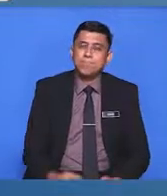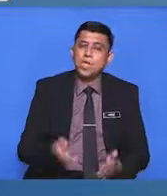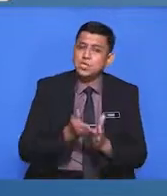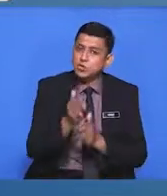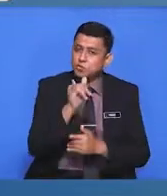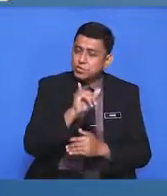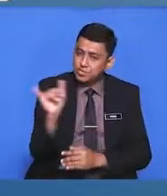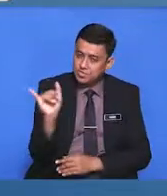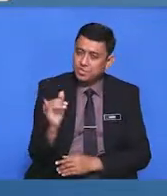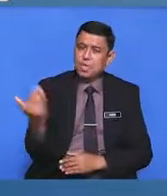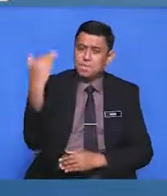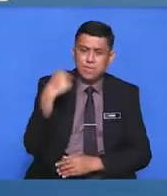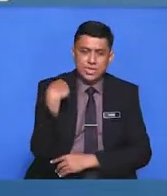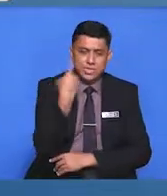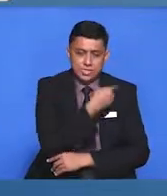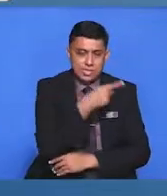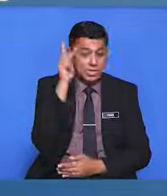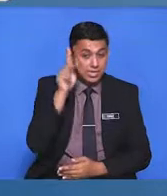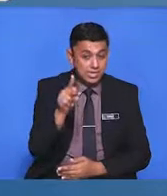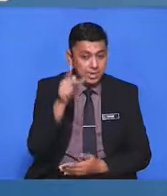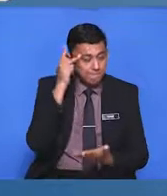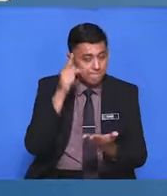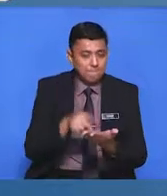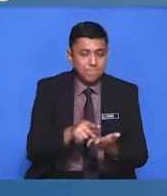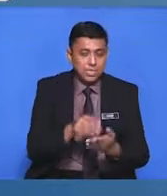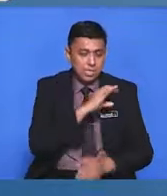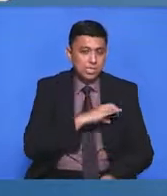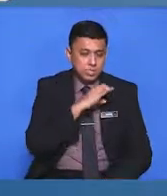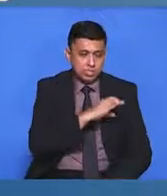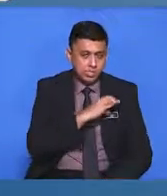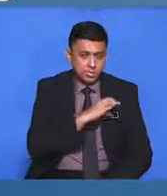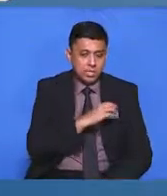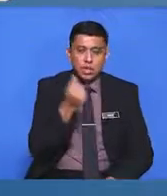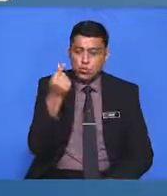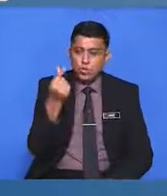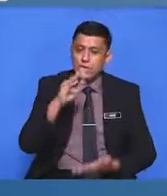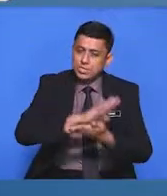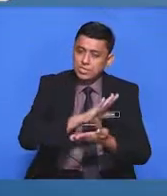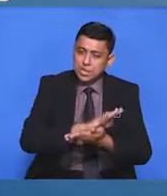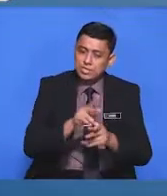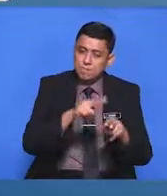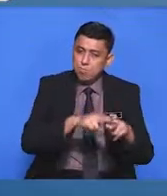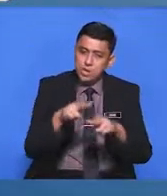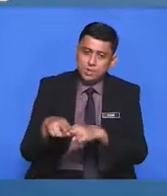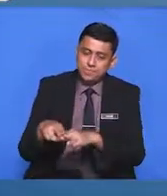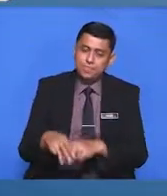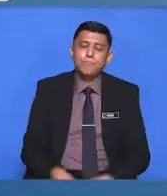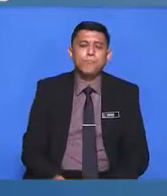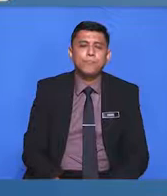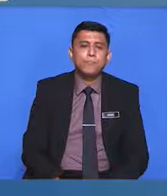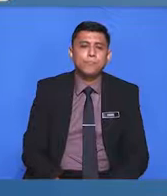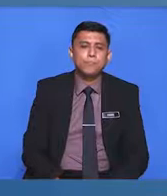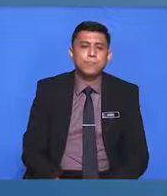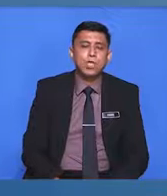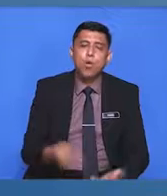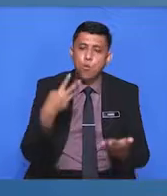Seterusnya, mari kita kenal pasti ciri-ciri wang kertas pula. Kita lihat dahulu wang